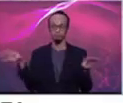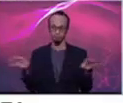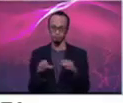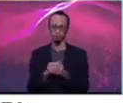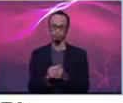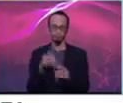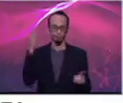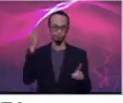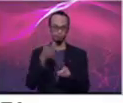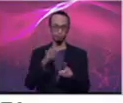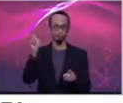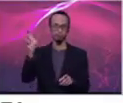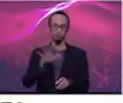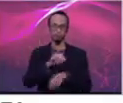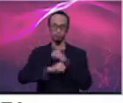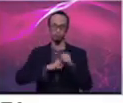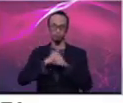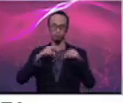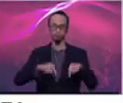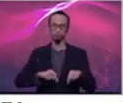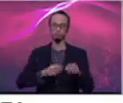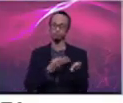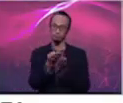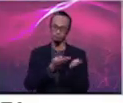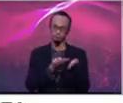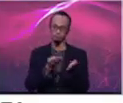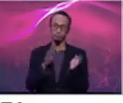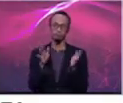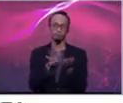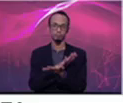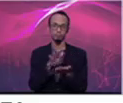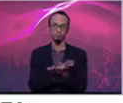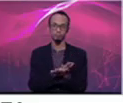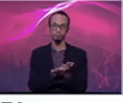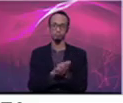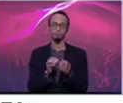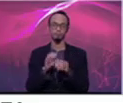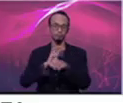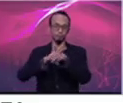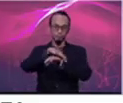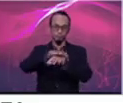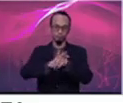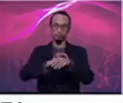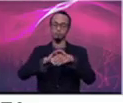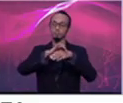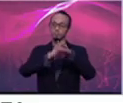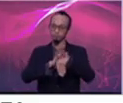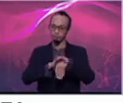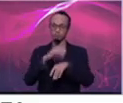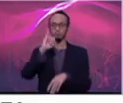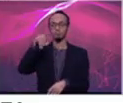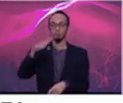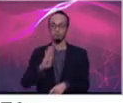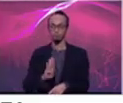Ihsan Ramadan tahun ini turut menyantuni pelajar Madrasah di masjid desa paya mengkuang gelang patah Johor Bahru dengan menganjurkan